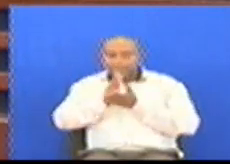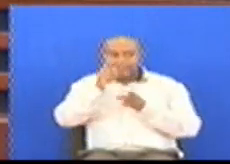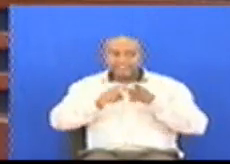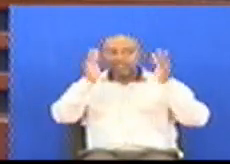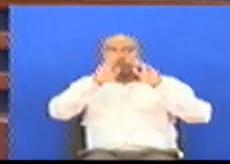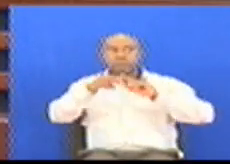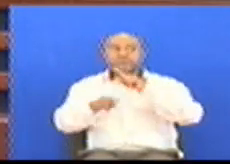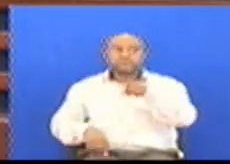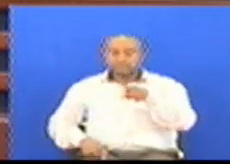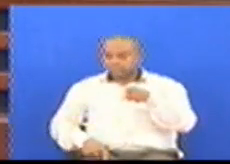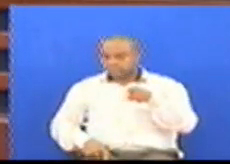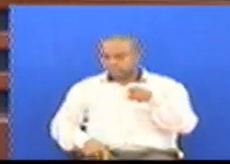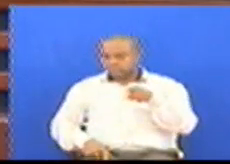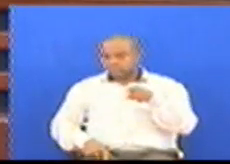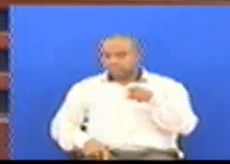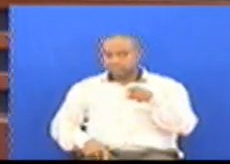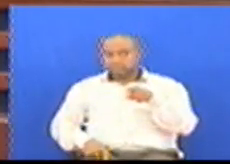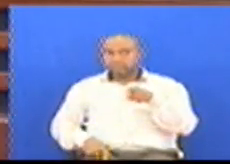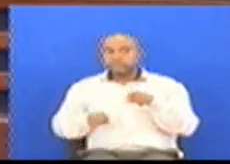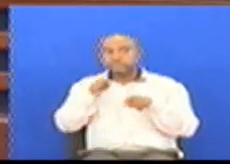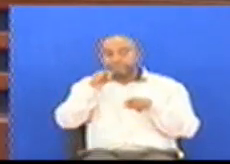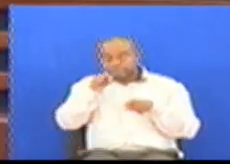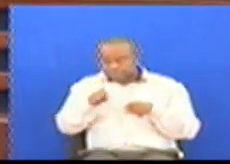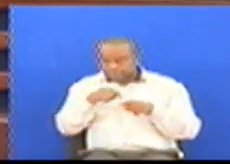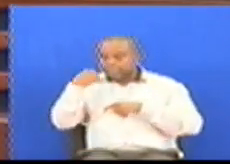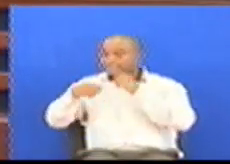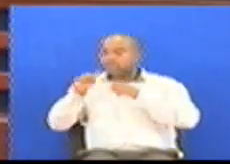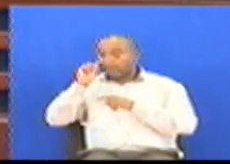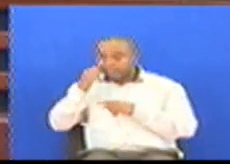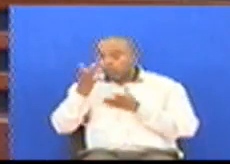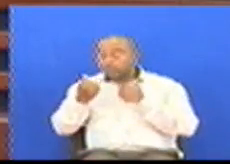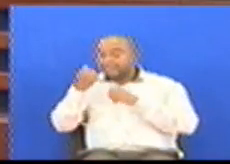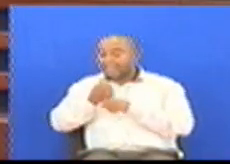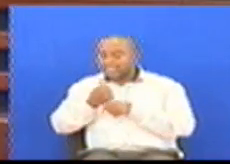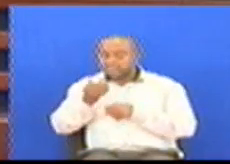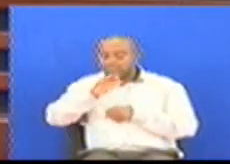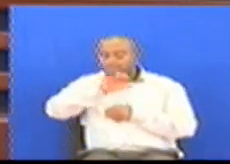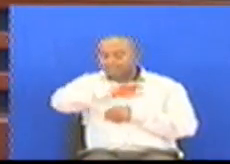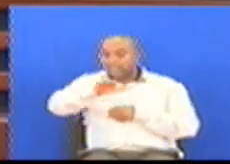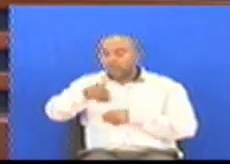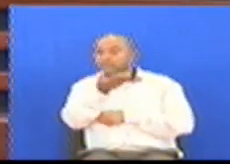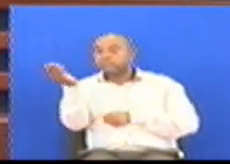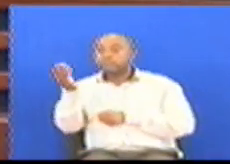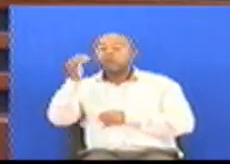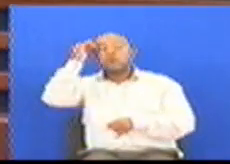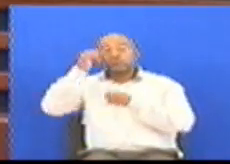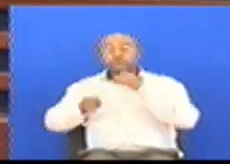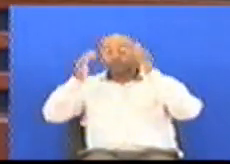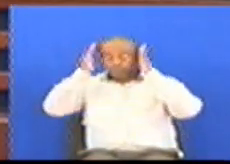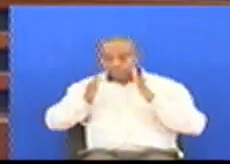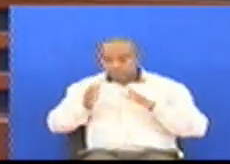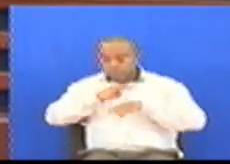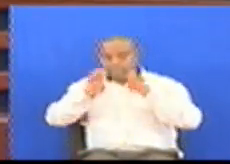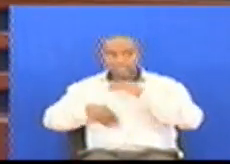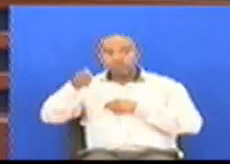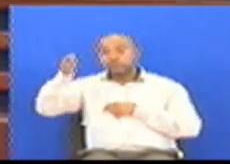ili hii pilot study kama itaweza kufanya kazi ifanye kazi maeneo mengine yote. Na mwisho mheshimiwa na speaker, kwa sababu